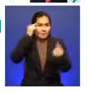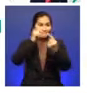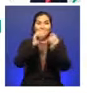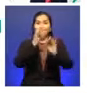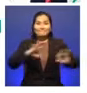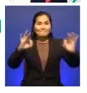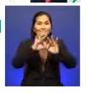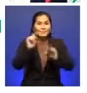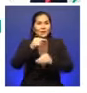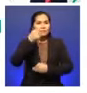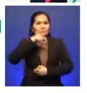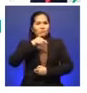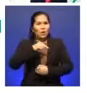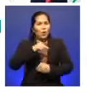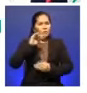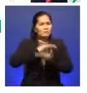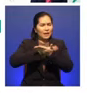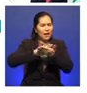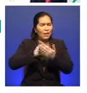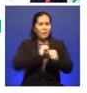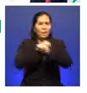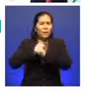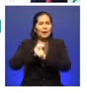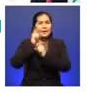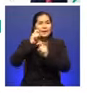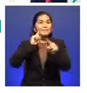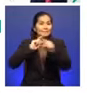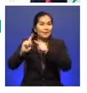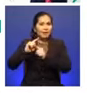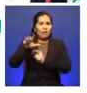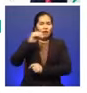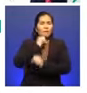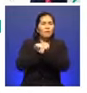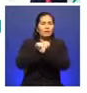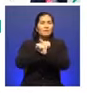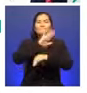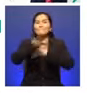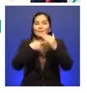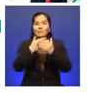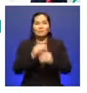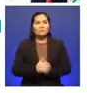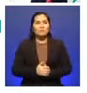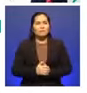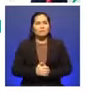องของการทำความสะอาดเพื่อป้องกันโรคแต่ทั้งหมดทั้งมวลที่ใส่ลงไปนั้นทำกันอยู่ทุกวี่วัน